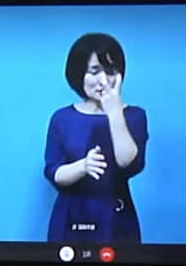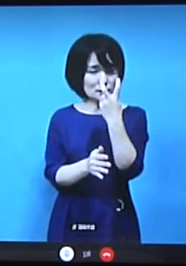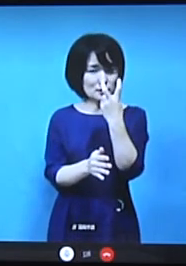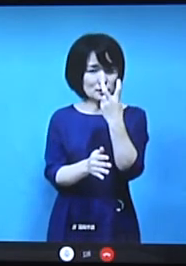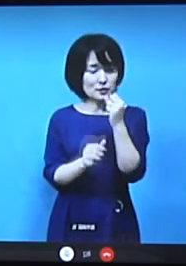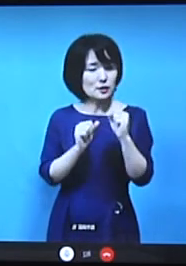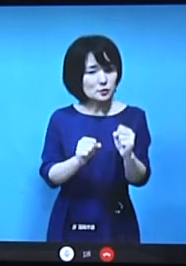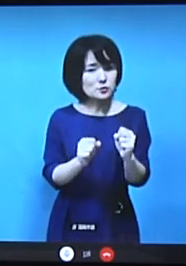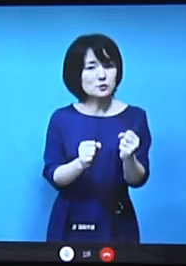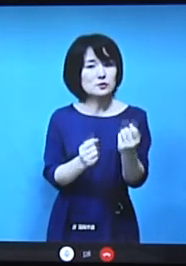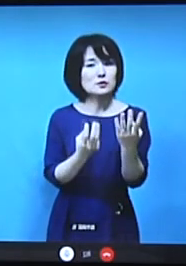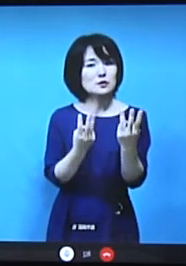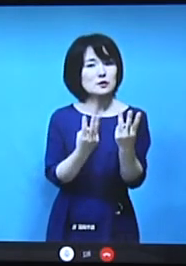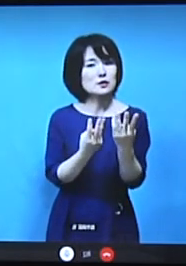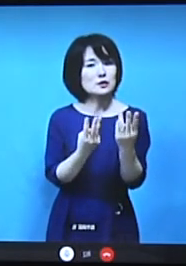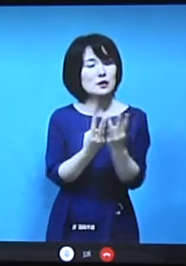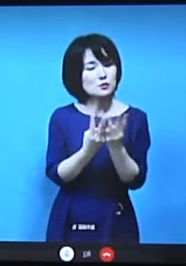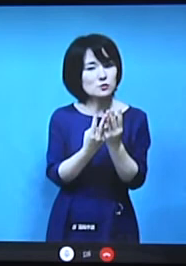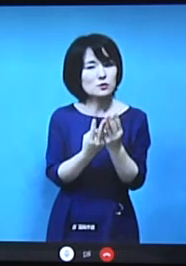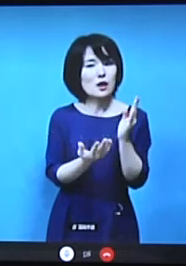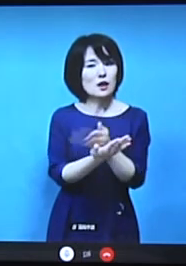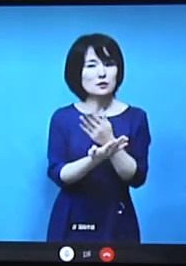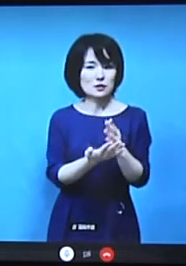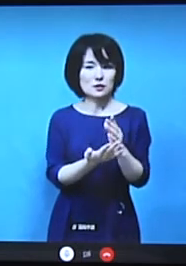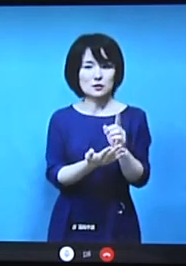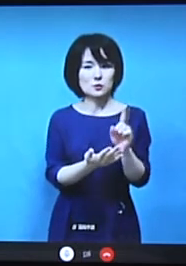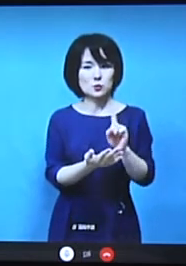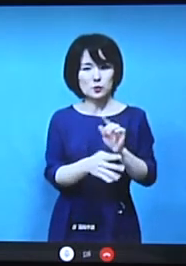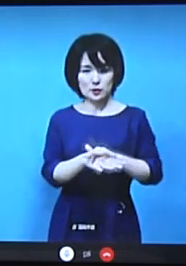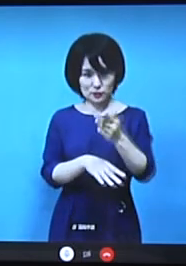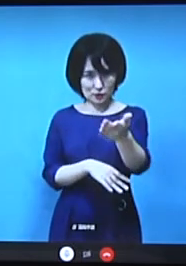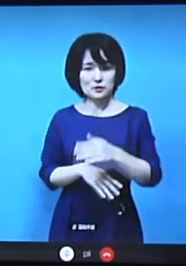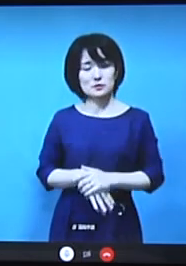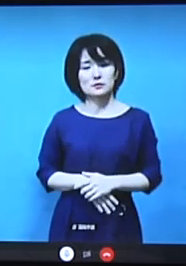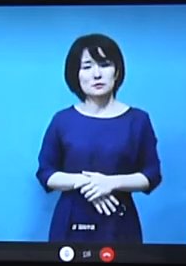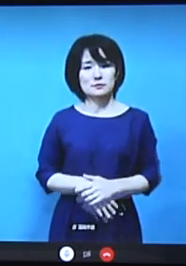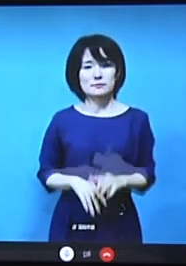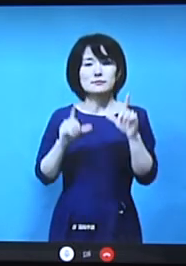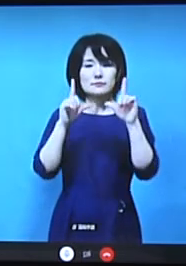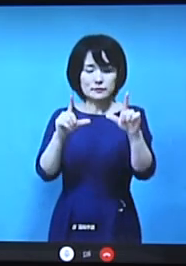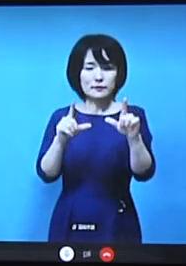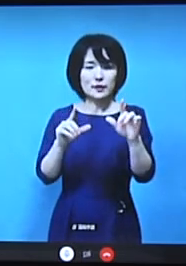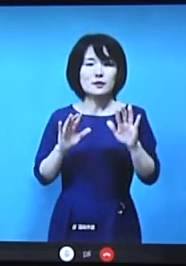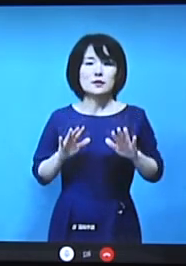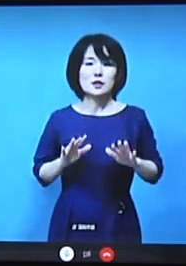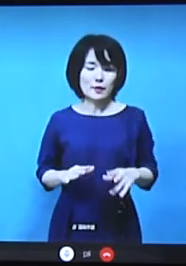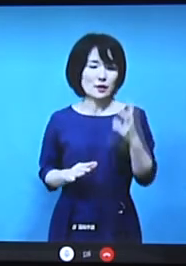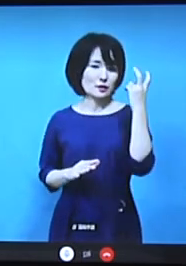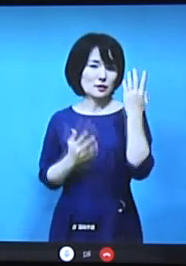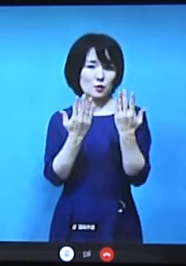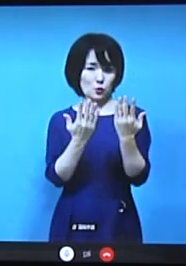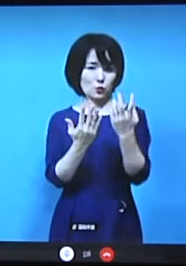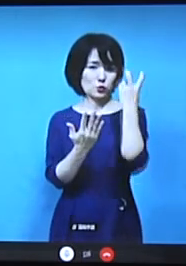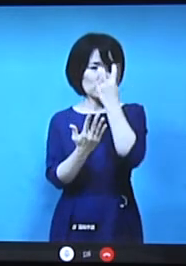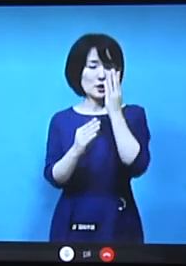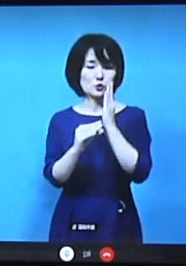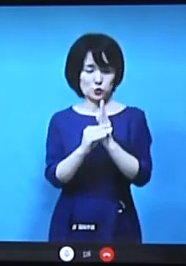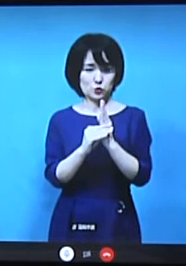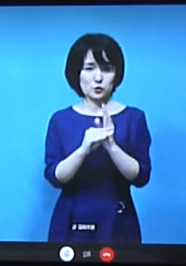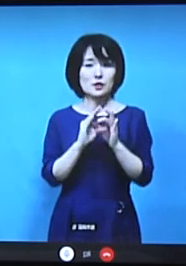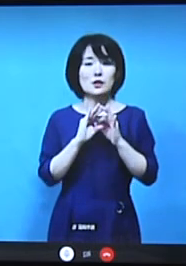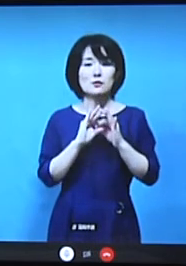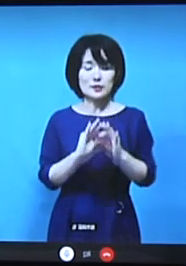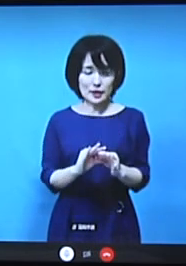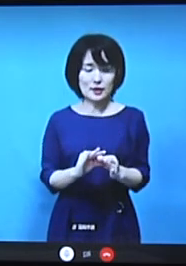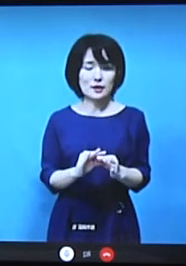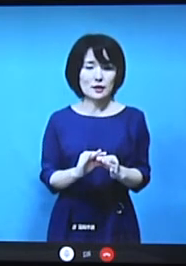学校についてはですね、先ほども申し上げましたけれど、まさに今調査中ですので、その中でその何人するか、あるいはしないか